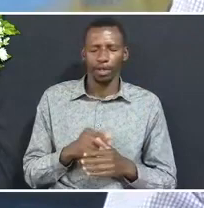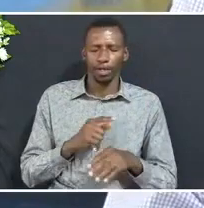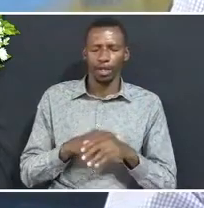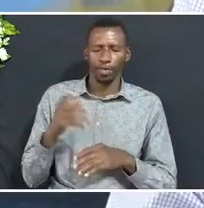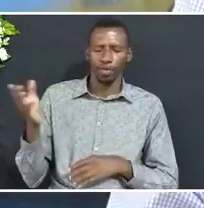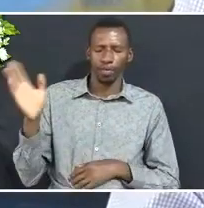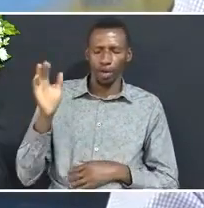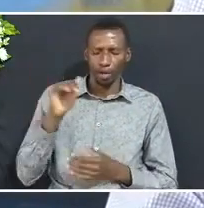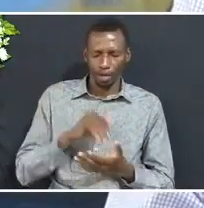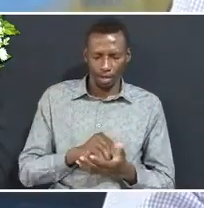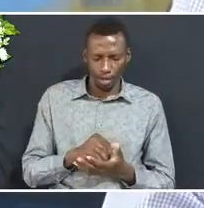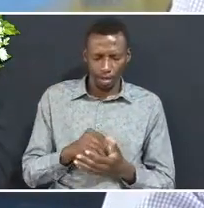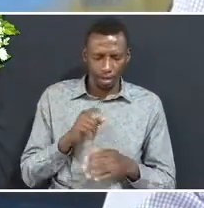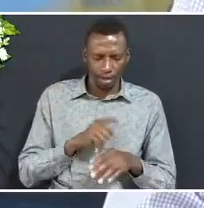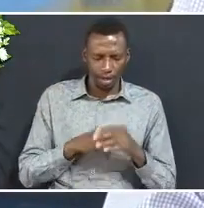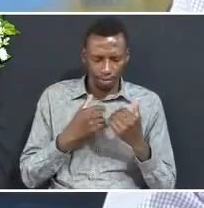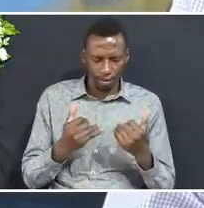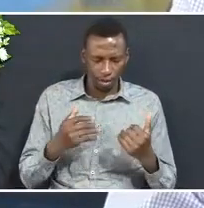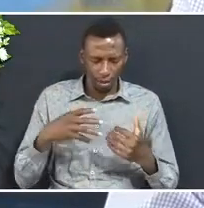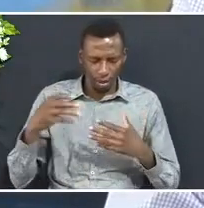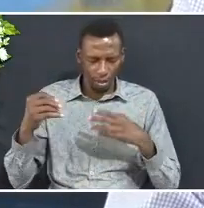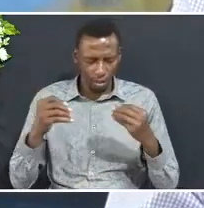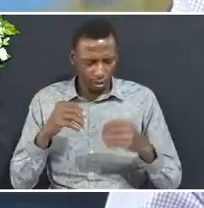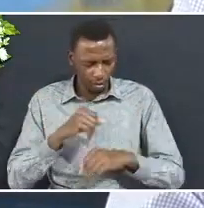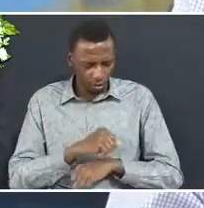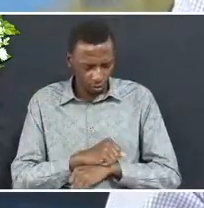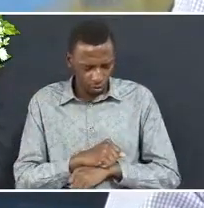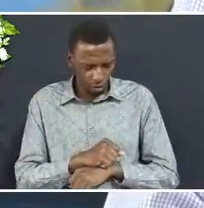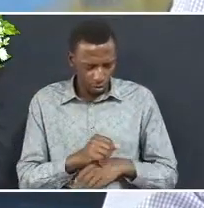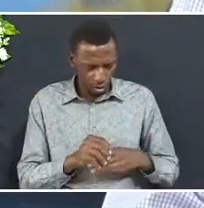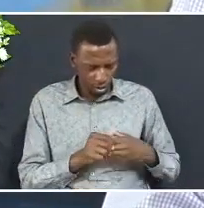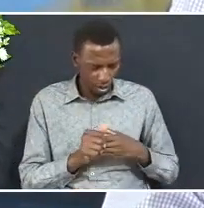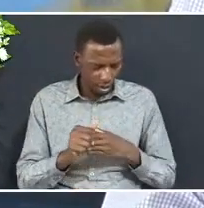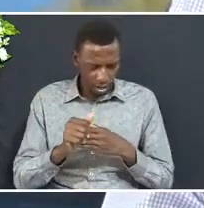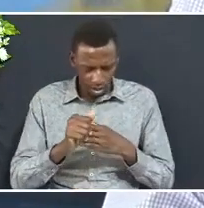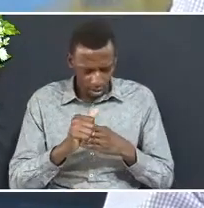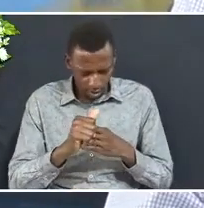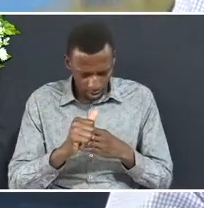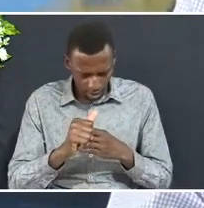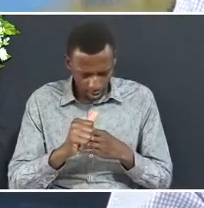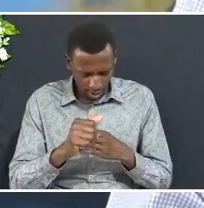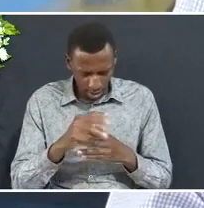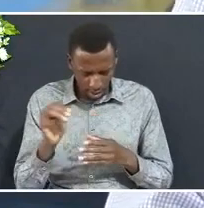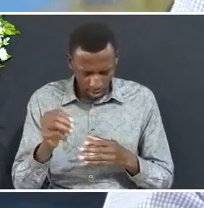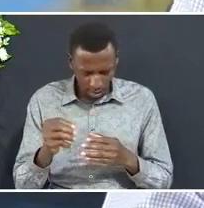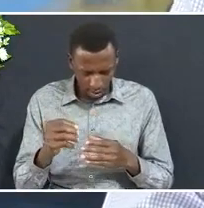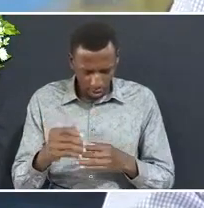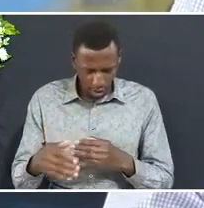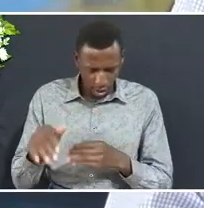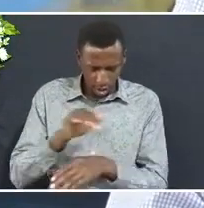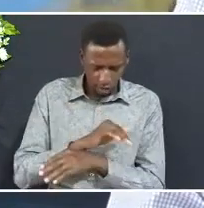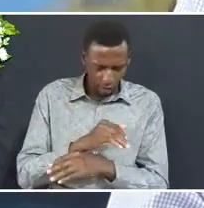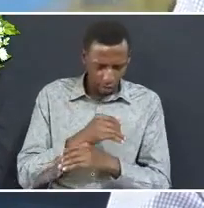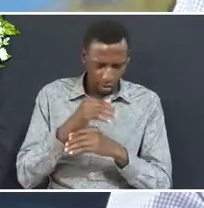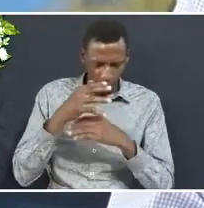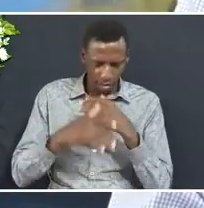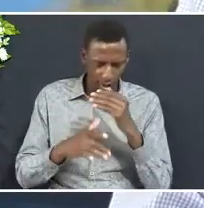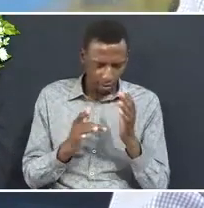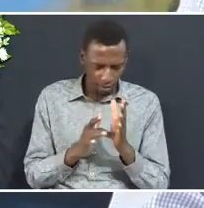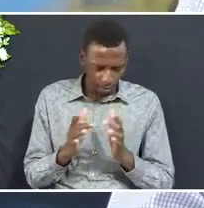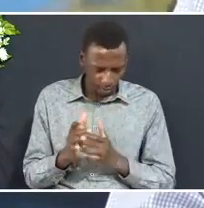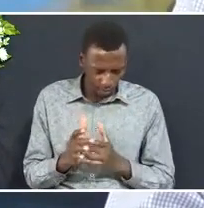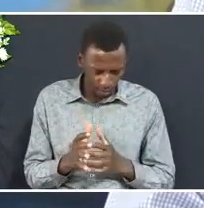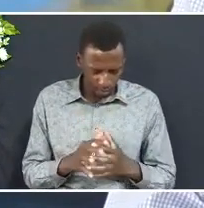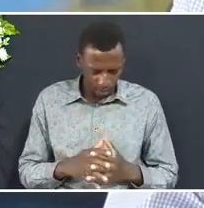watoto wetu wanaporudi shule, uweze kuwaongoza kila na mmoja wasingire na damu ya Yesu. Utukumbuke hata kwa sabato ya leo